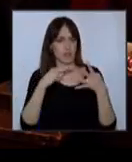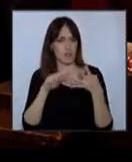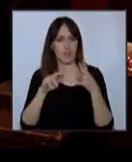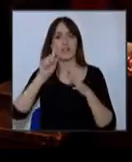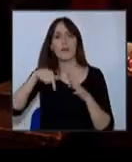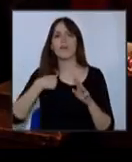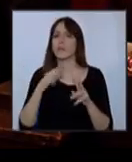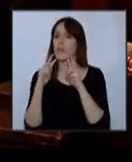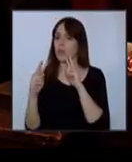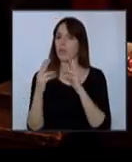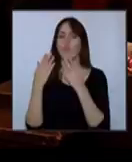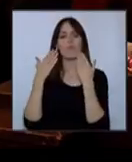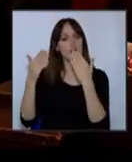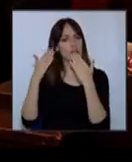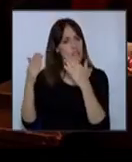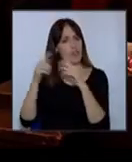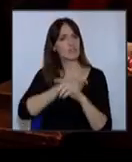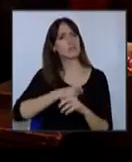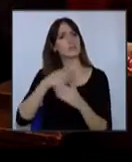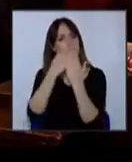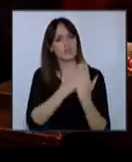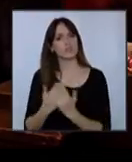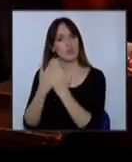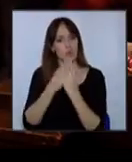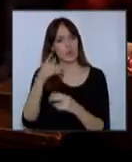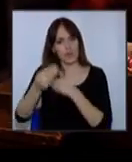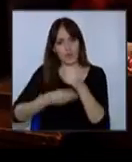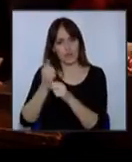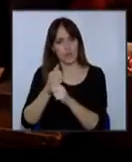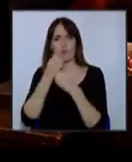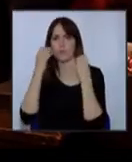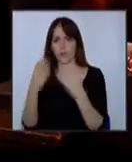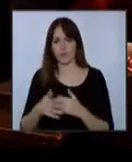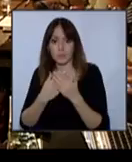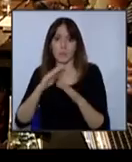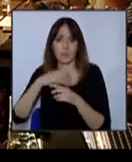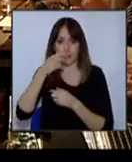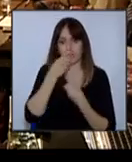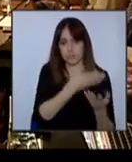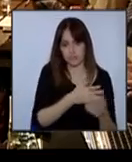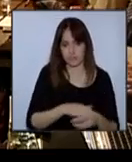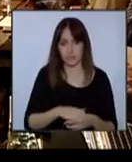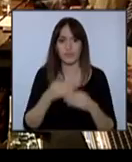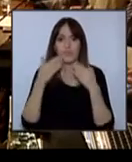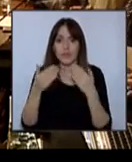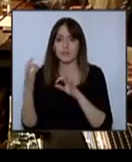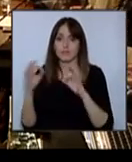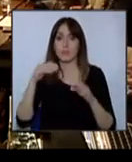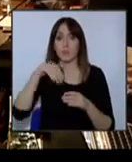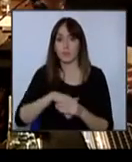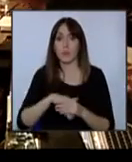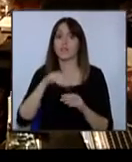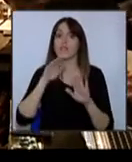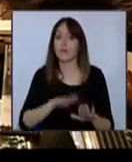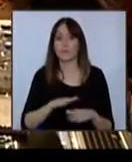dir, felicitar la Comissió d'Estudis que ha elaborat aquesta ordenança per la feina ben feta. Moltes gràcies. Doncs passem a votació. Vots a